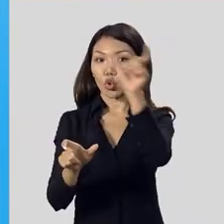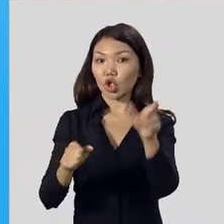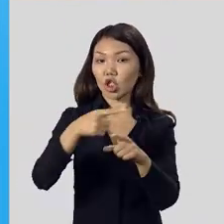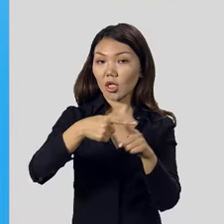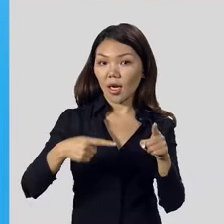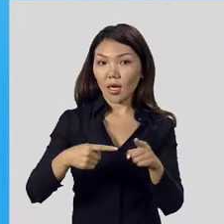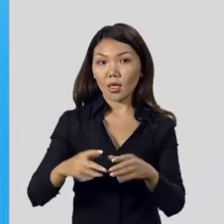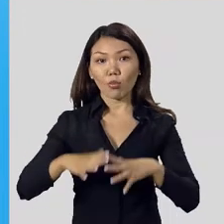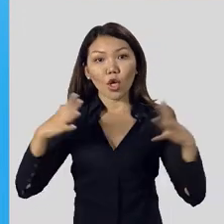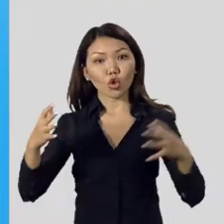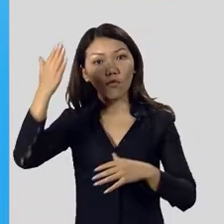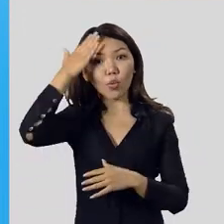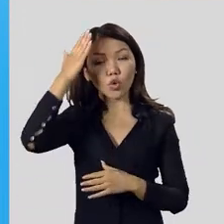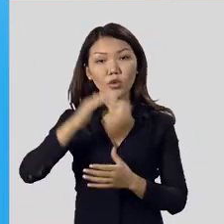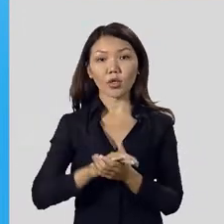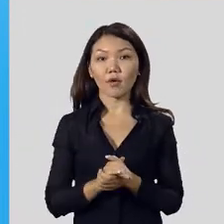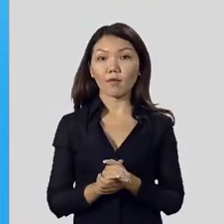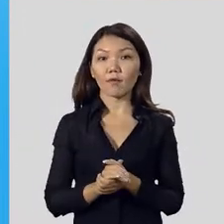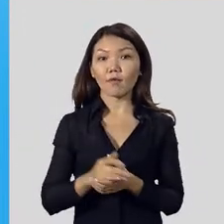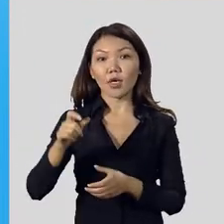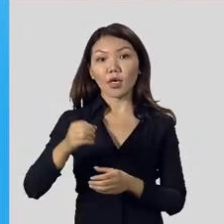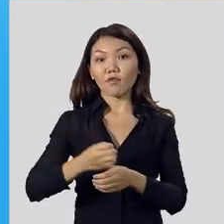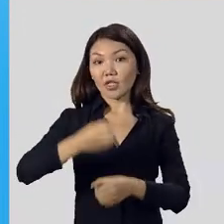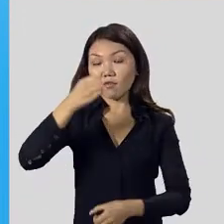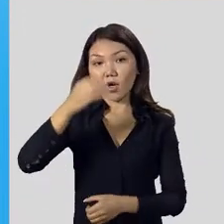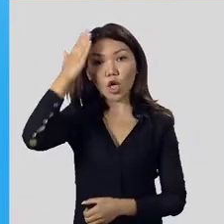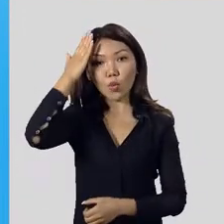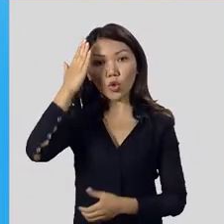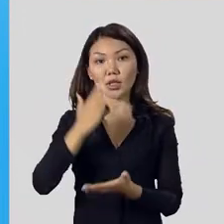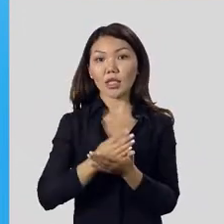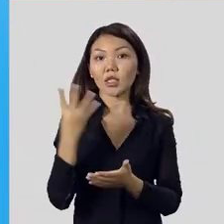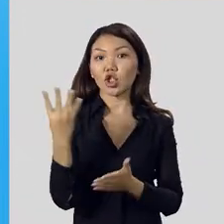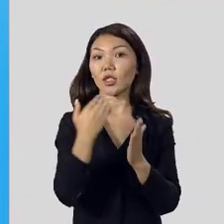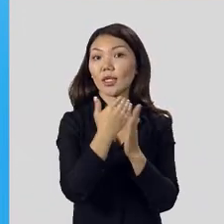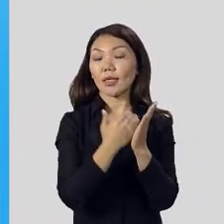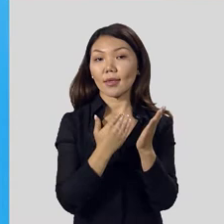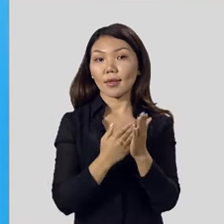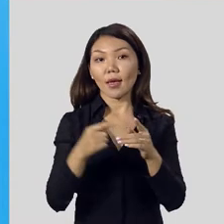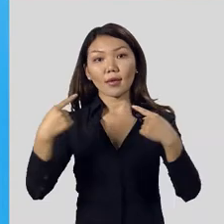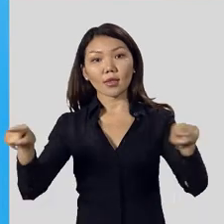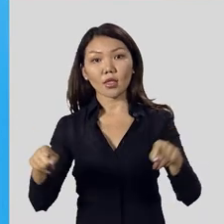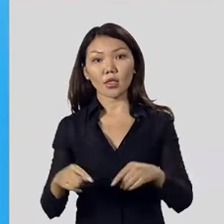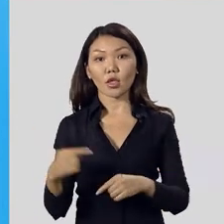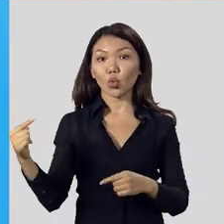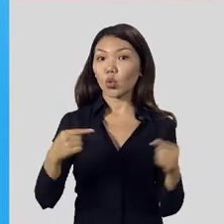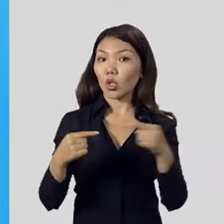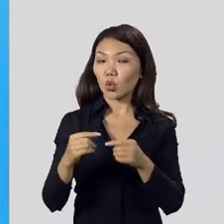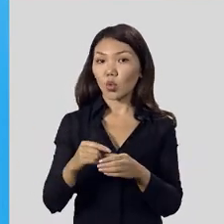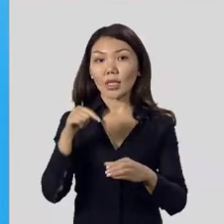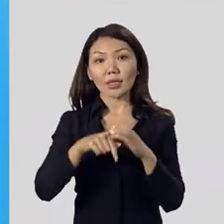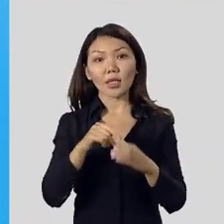мозга. В стволе мозга выделяют 4 отдела, отличающиеся друг от друга строением